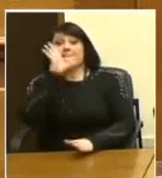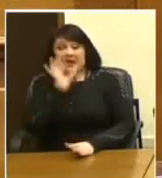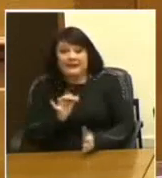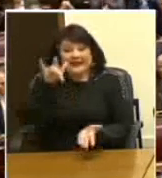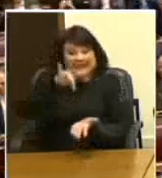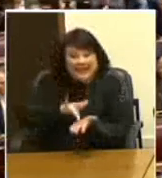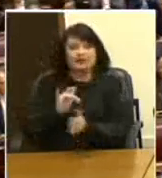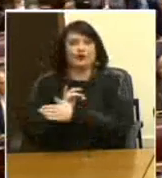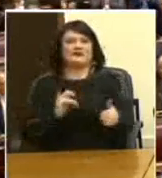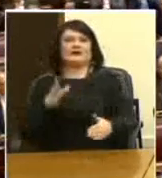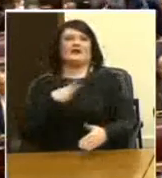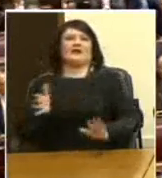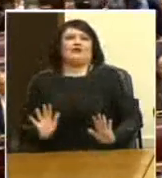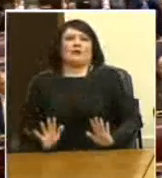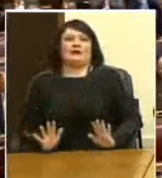κεντροαριστερά.